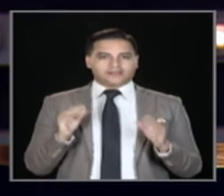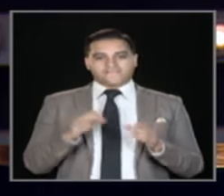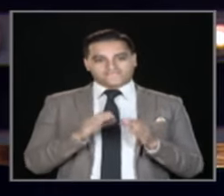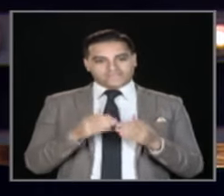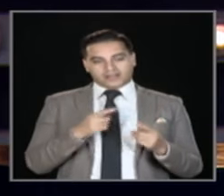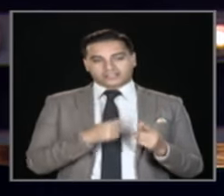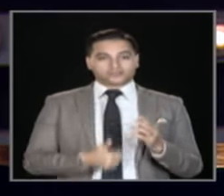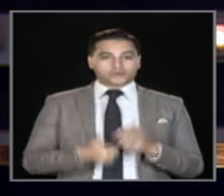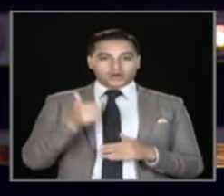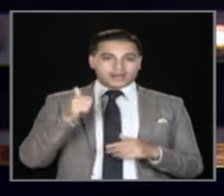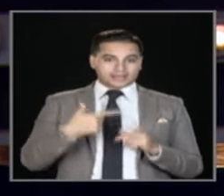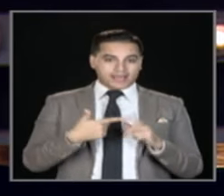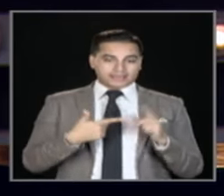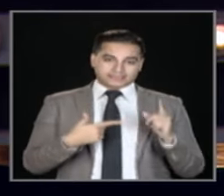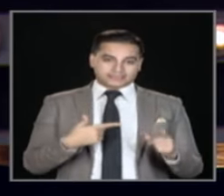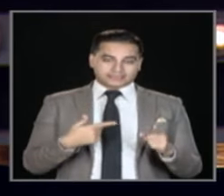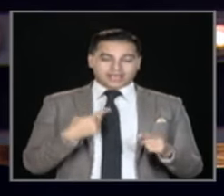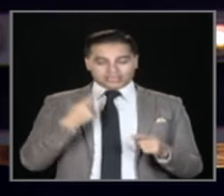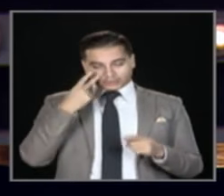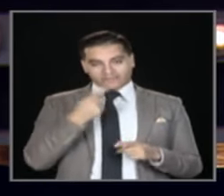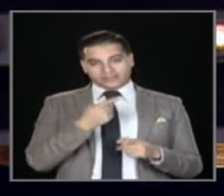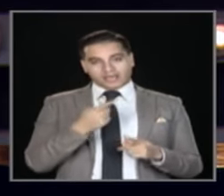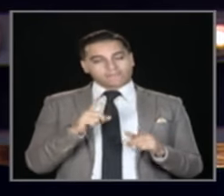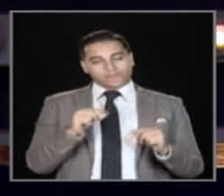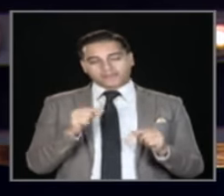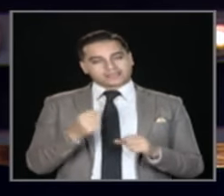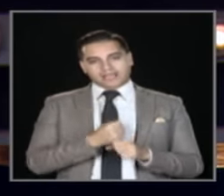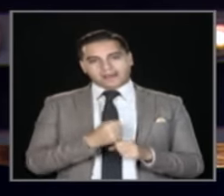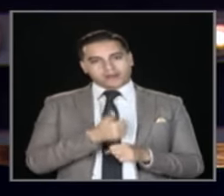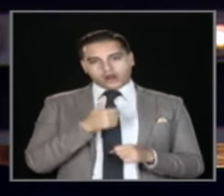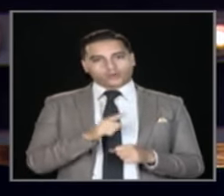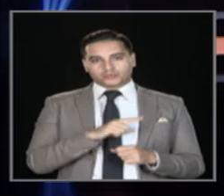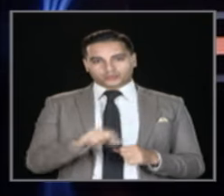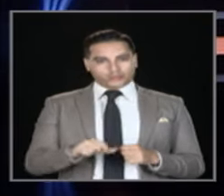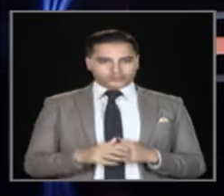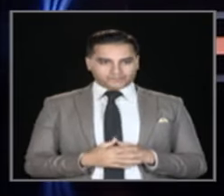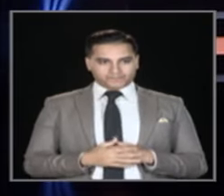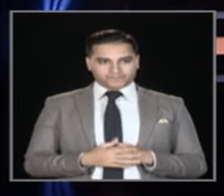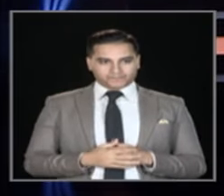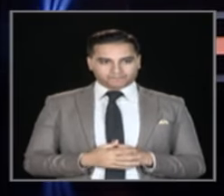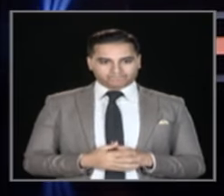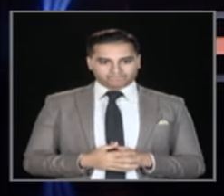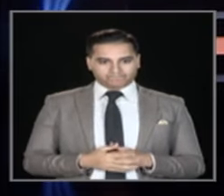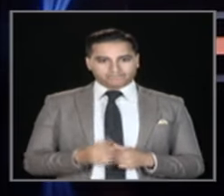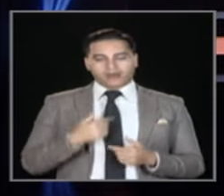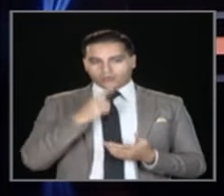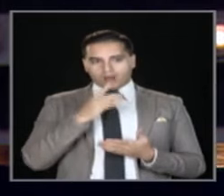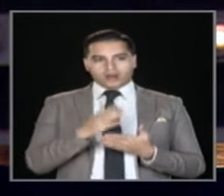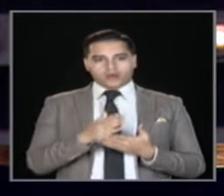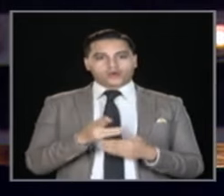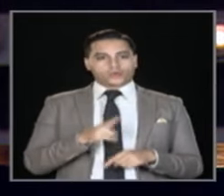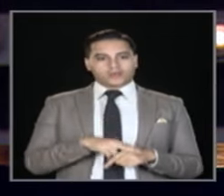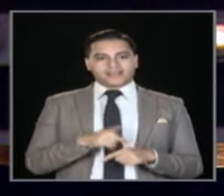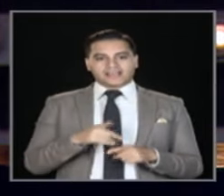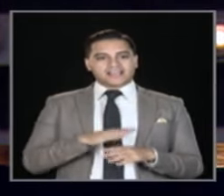ان انتوا وصلتوا المباراة النهائية، فانا شايف ان ده انجاز غير عادي. بس انا عايز بس اوجه رسالة لعموم، بعدين